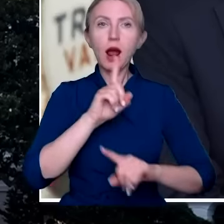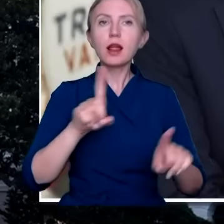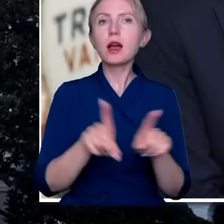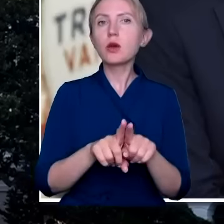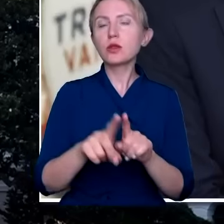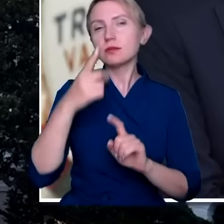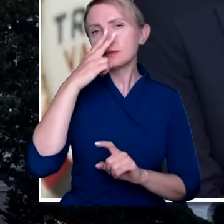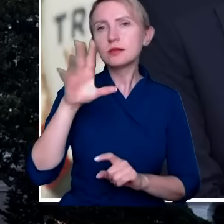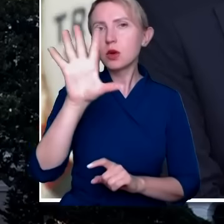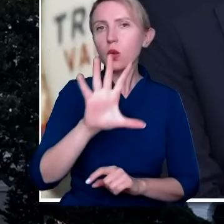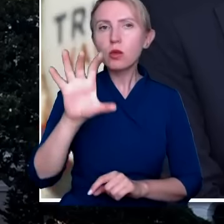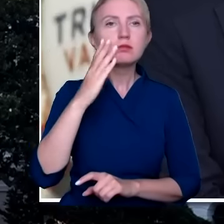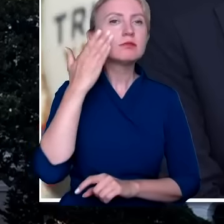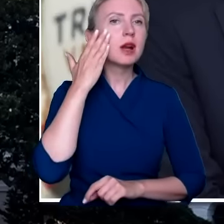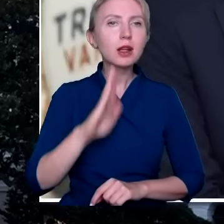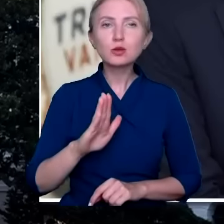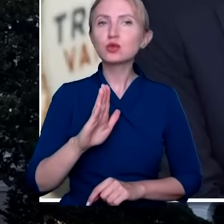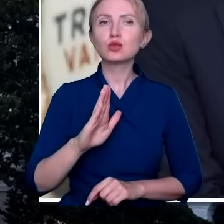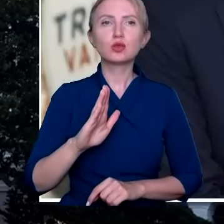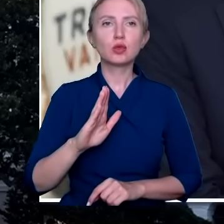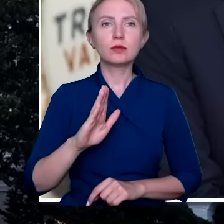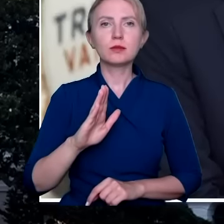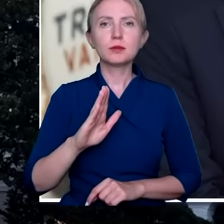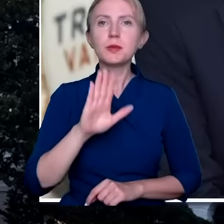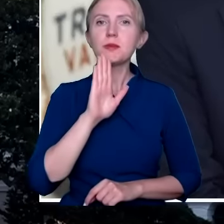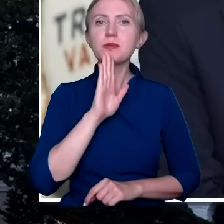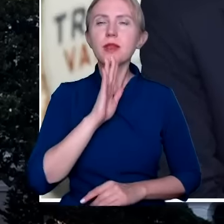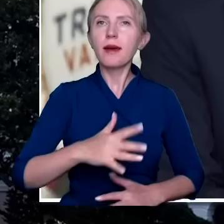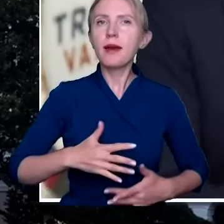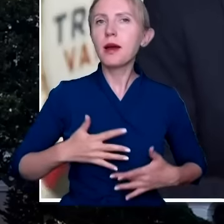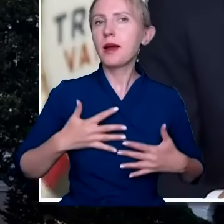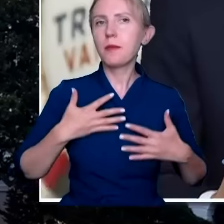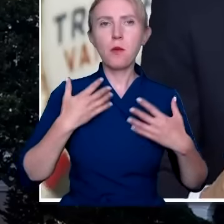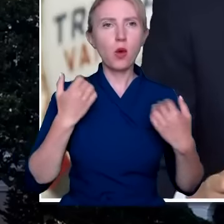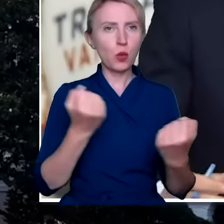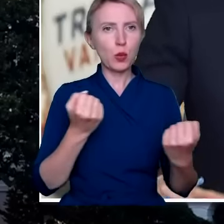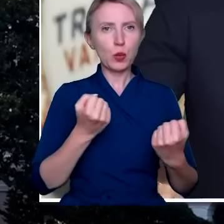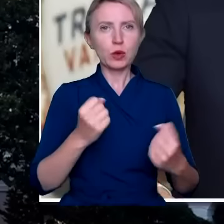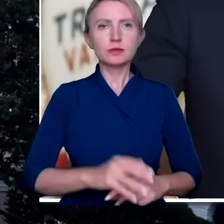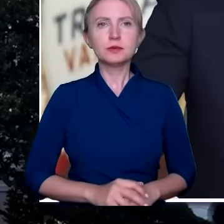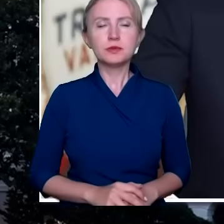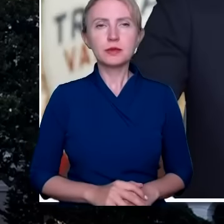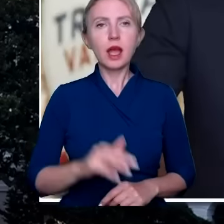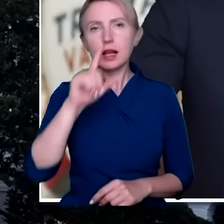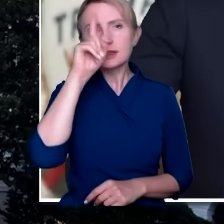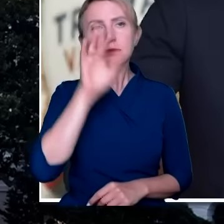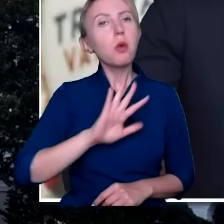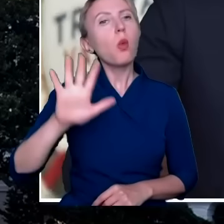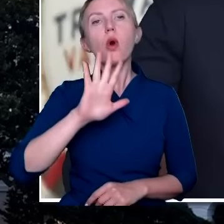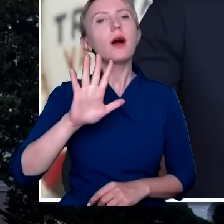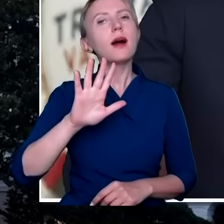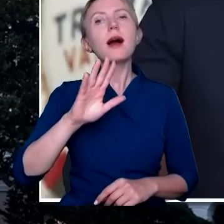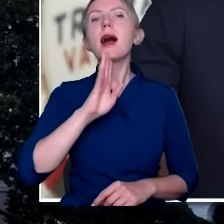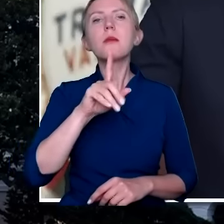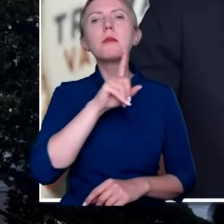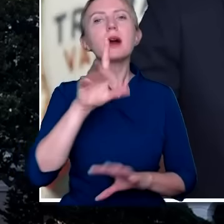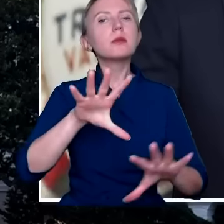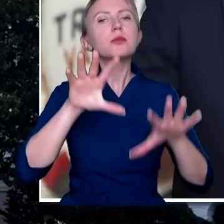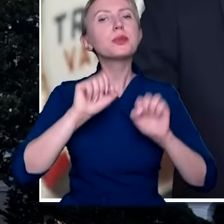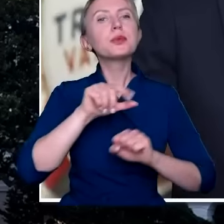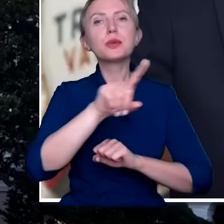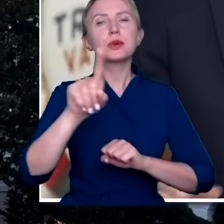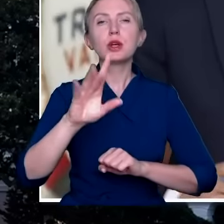oglądało, niezwykły spektakl, także emocjonalny. Jak to jest odbierane przez społeczeństwo amerykańskie? Donald Trump z